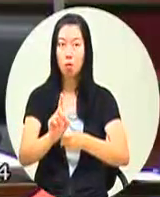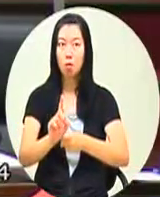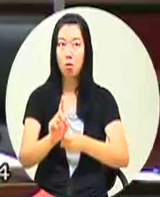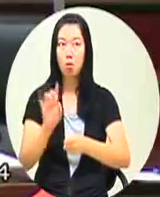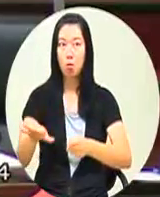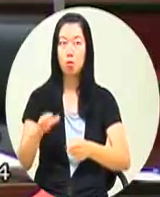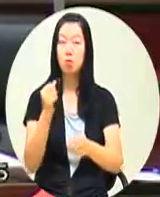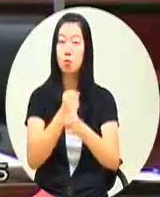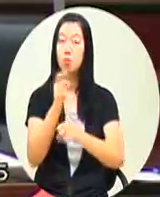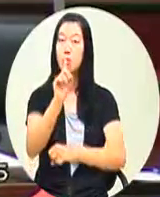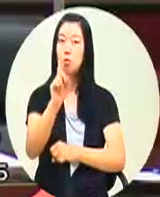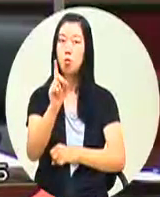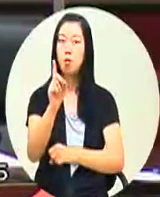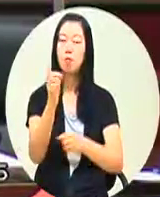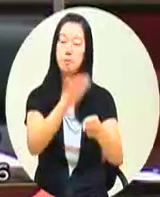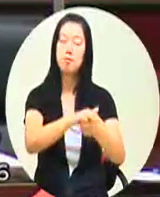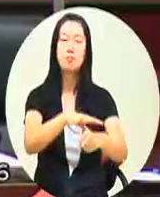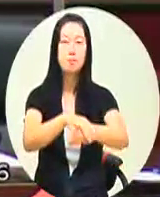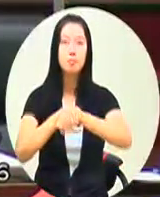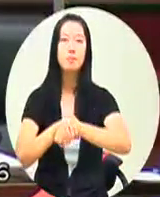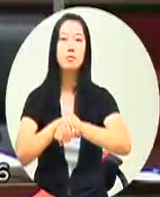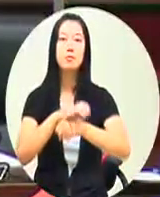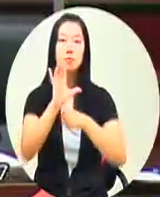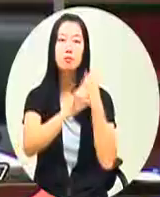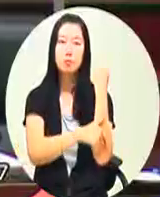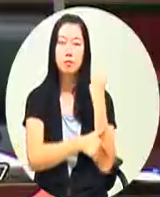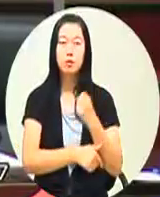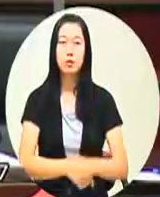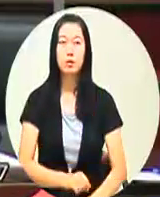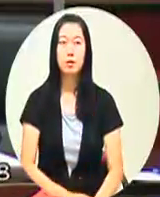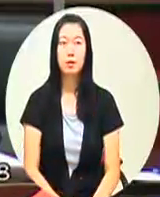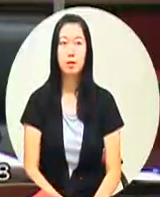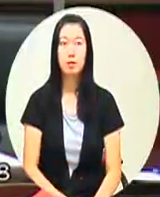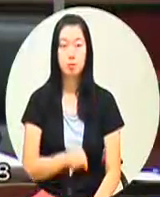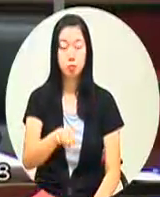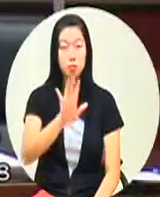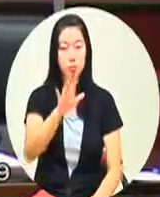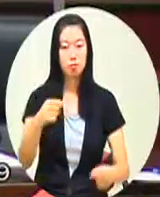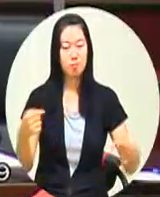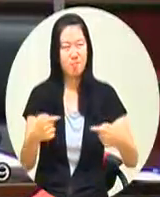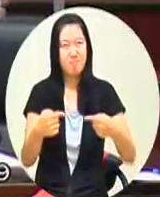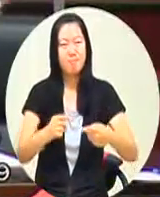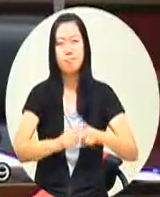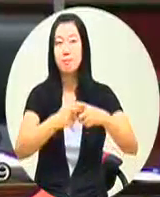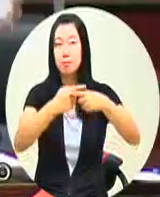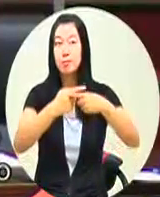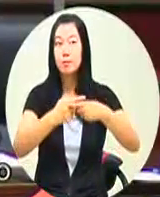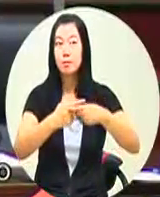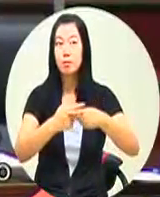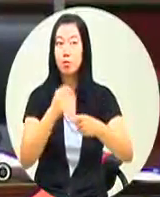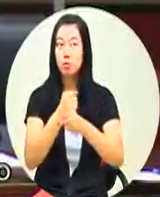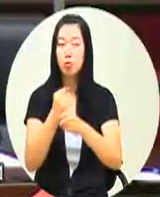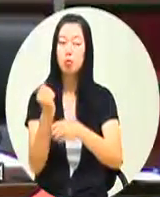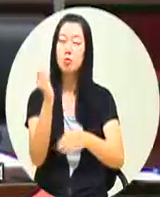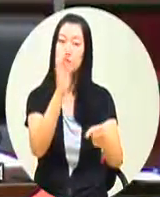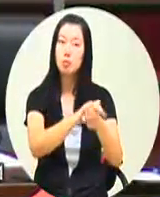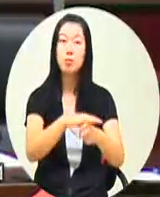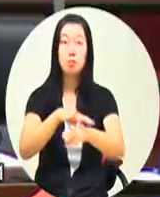救措施。啊，当然就是我们知道那个是有争议的，所以呢才要做补救措